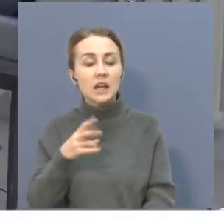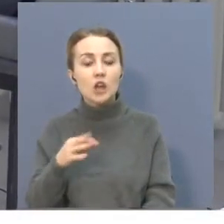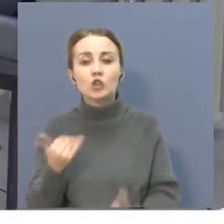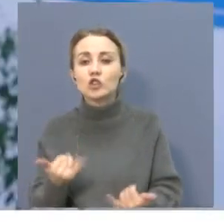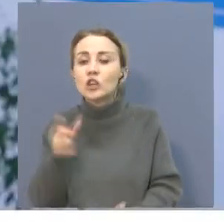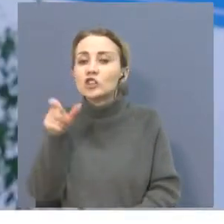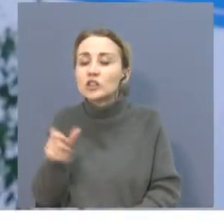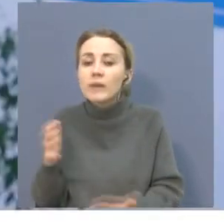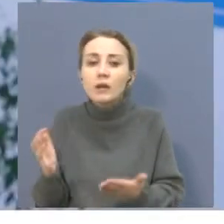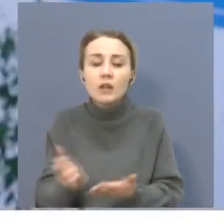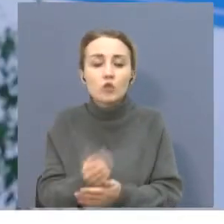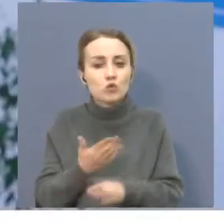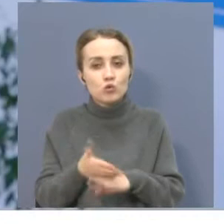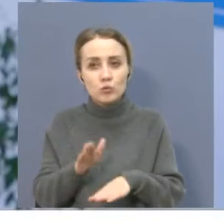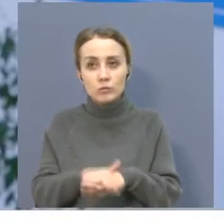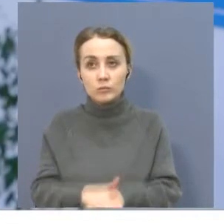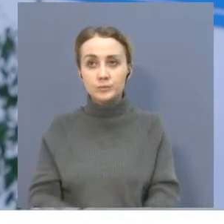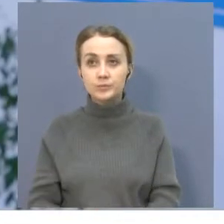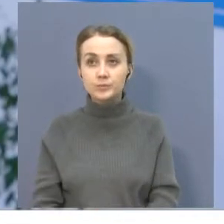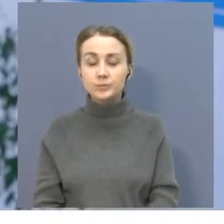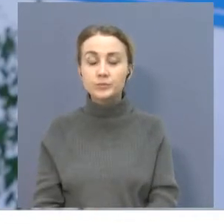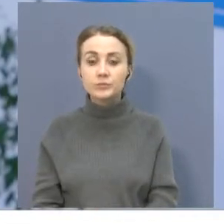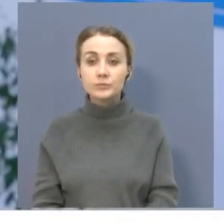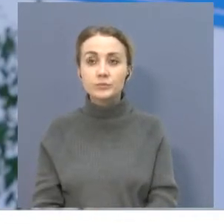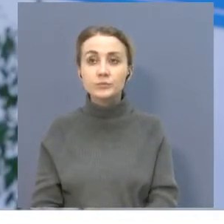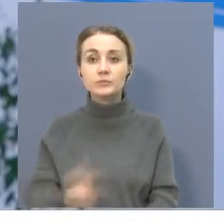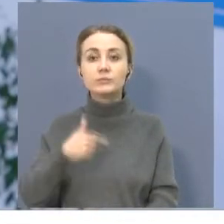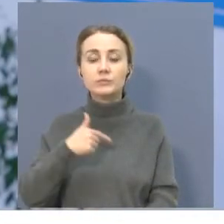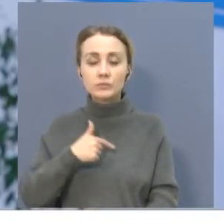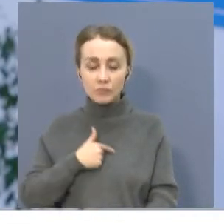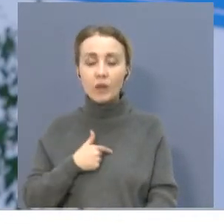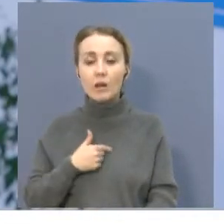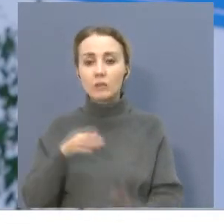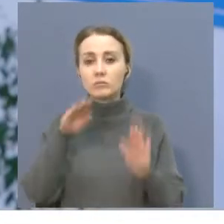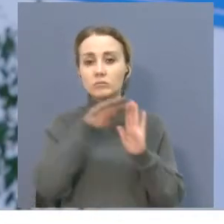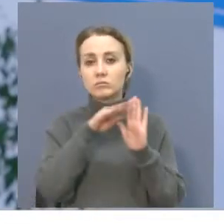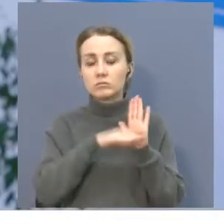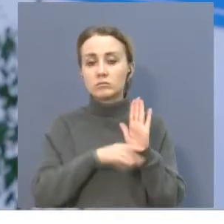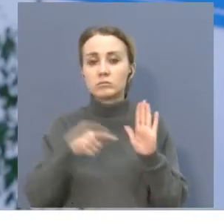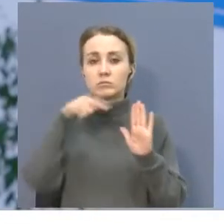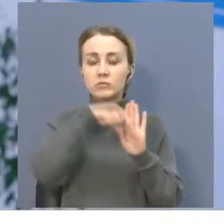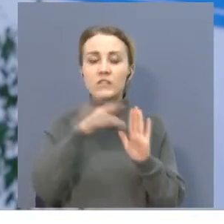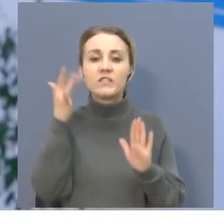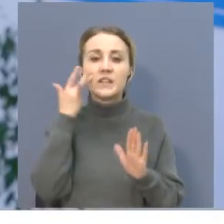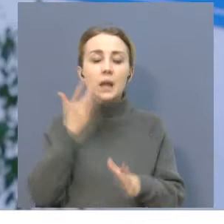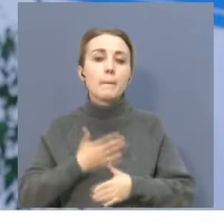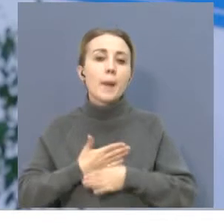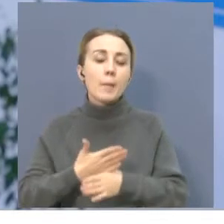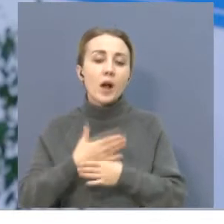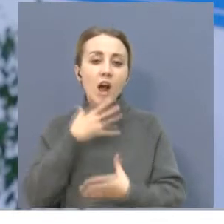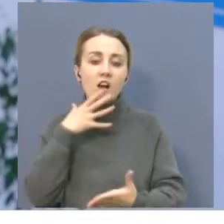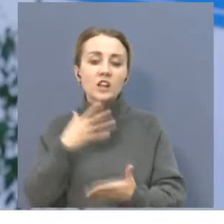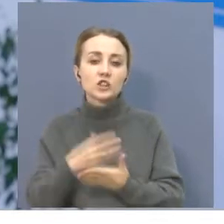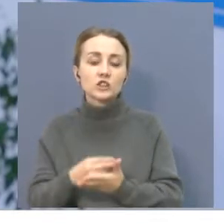көрсеткен. Я состою в регистре. Мен дің жасушасына донорлардың тізіміне өткен жылы қан тапсырып тұрдым. Егер аурудан зардап